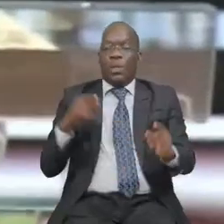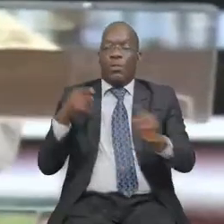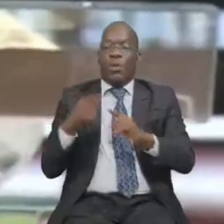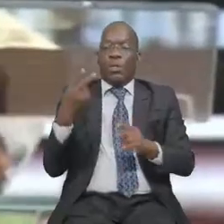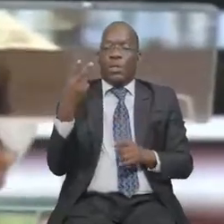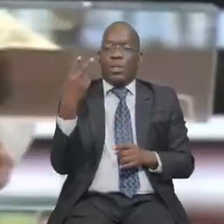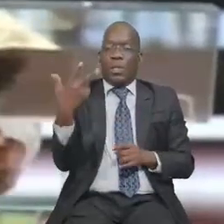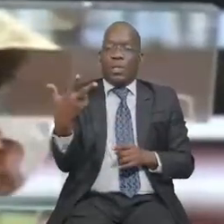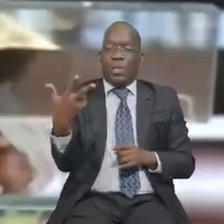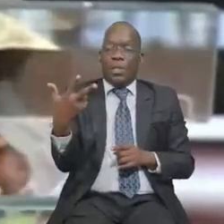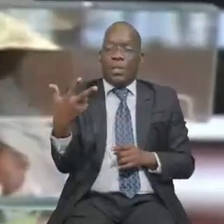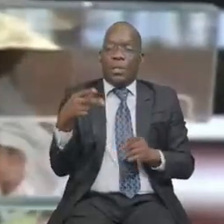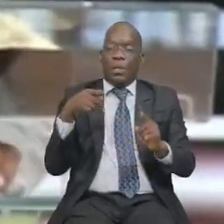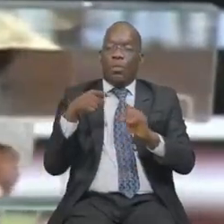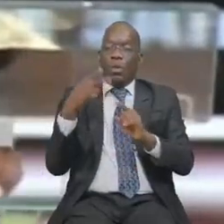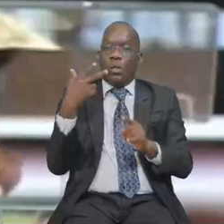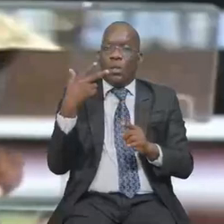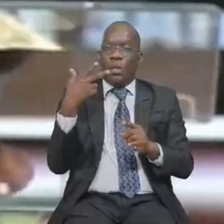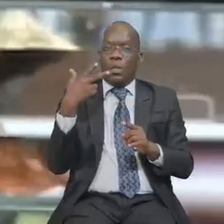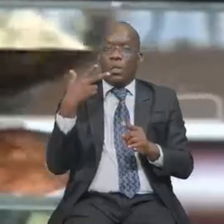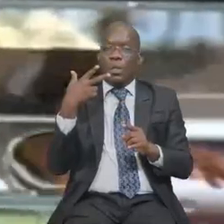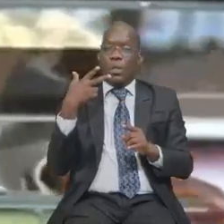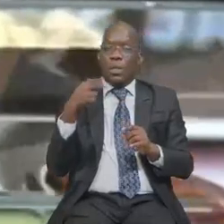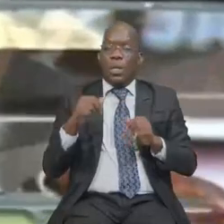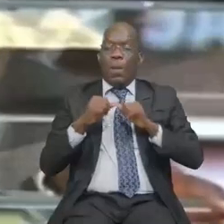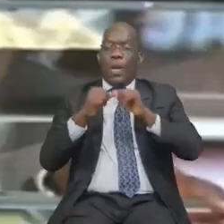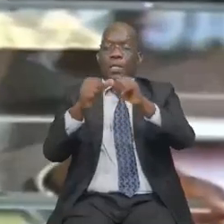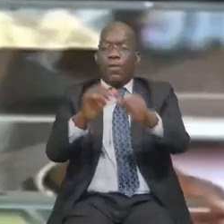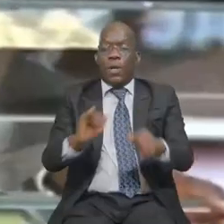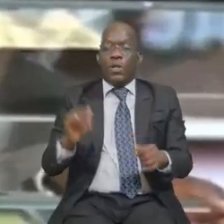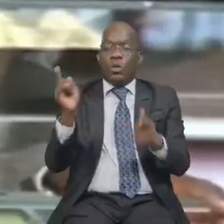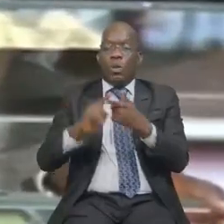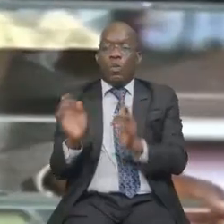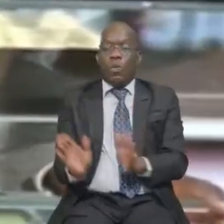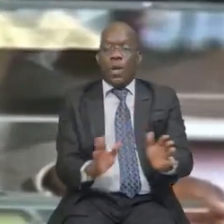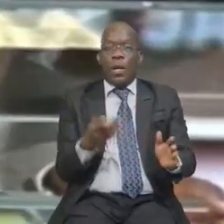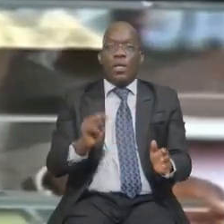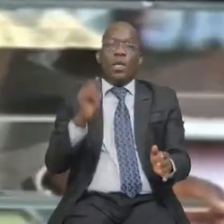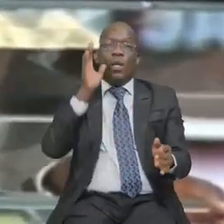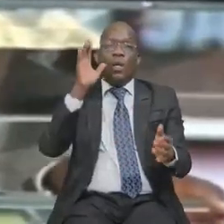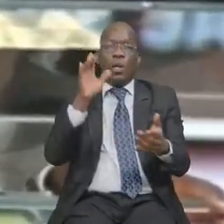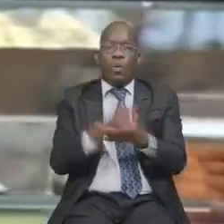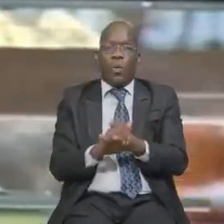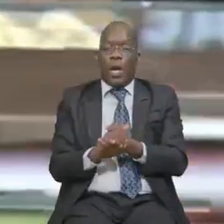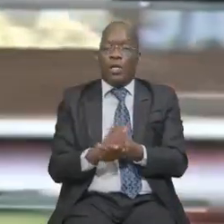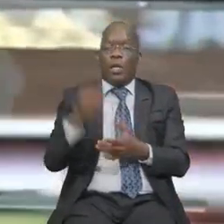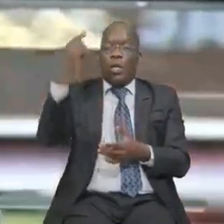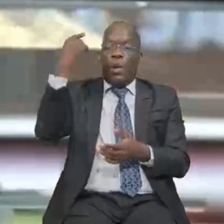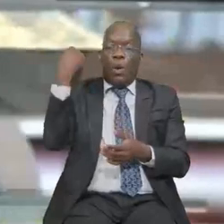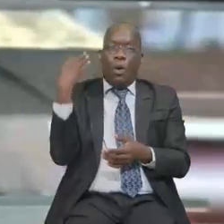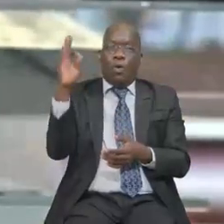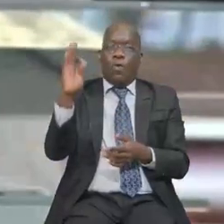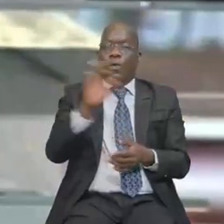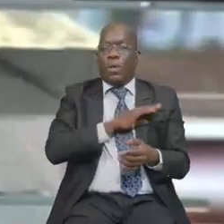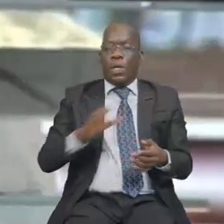Persévérer pour préparer l'épouse de Christ. Persévérer pour